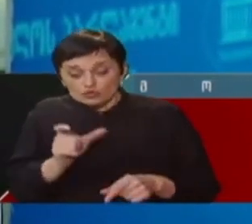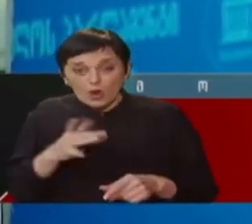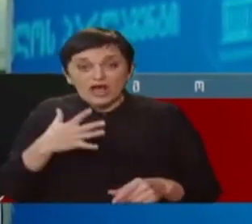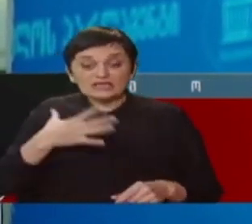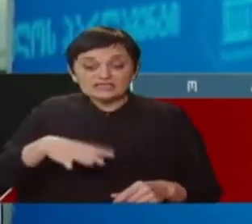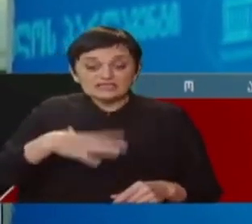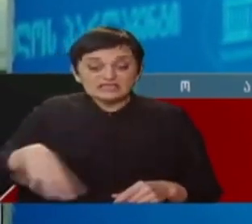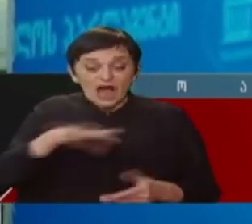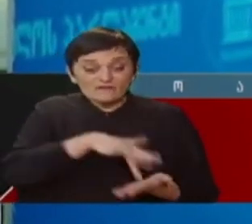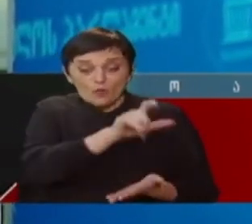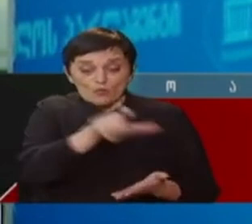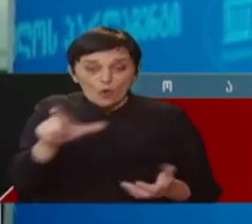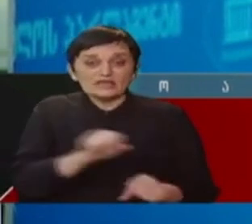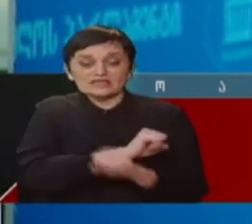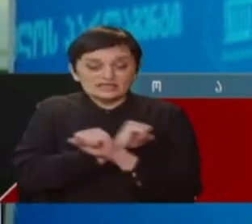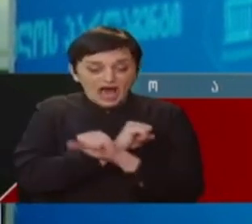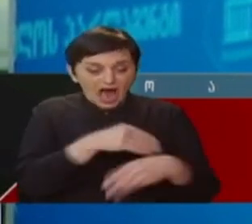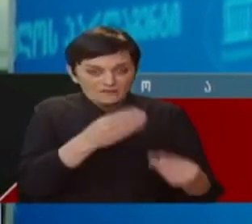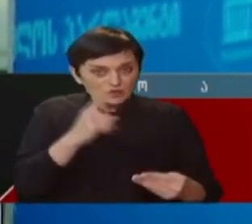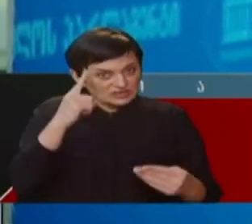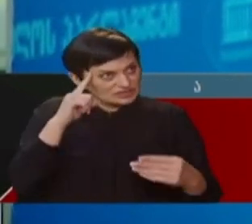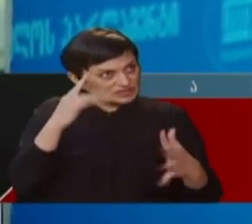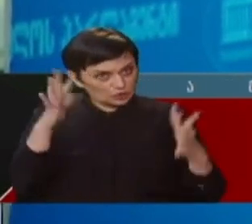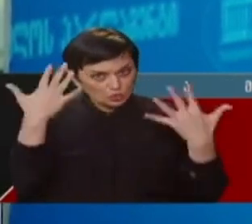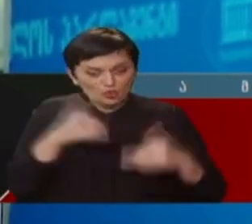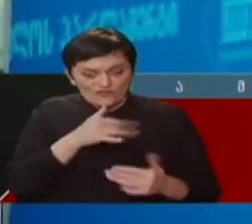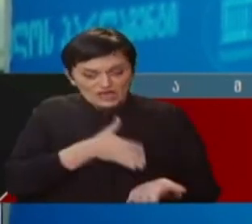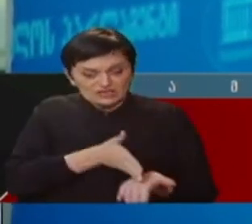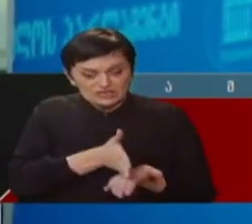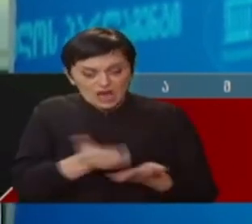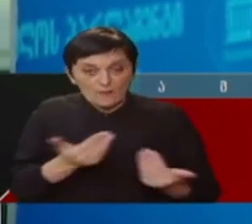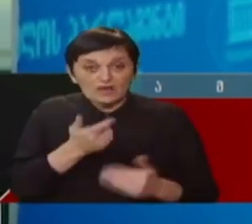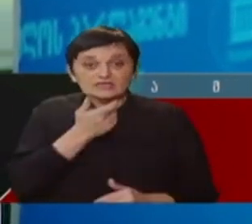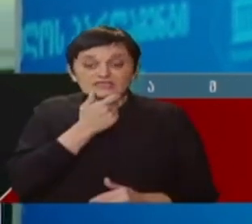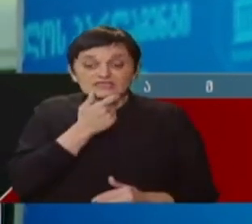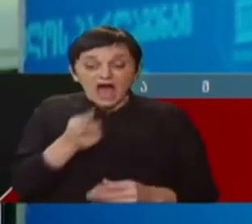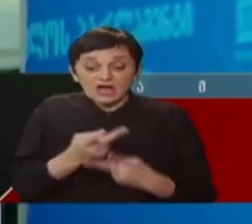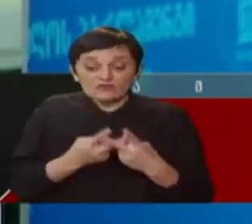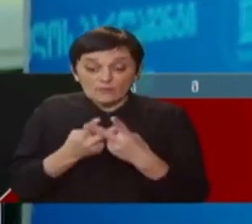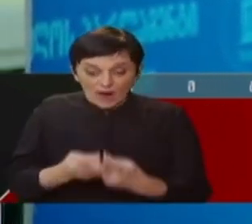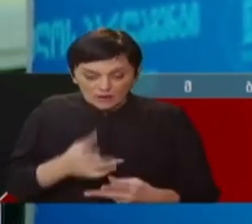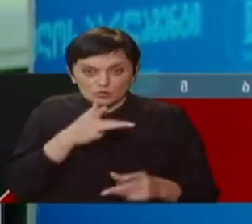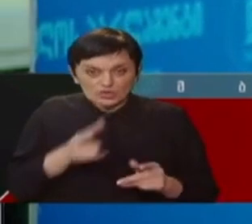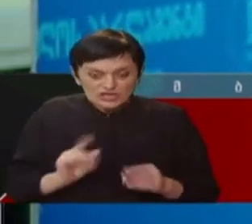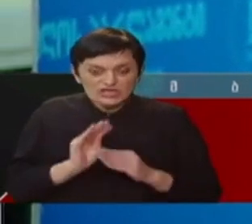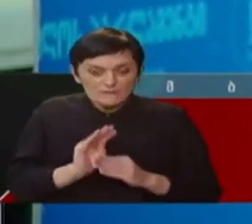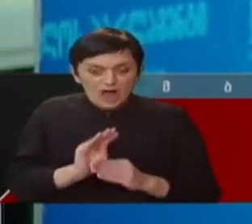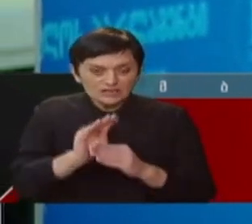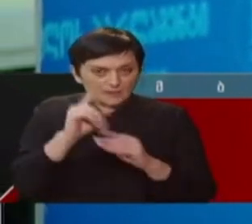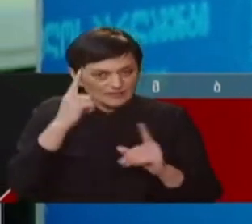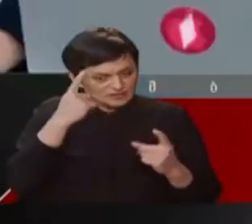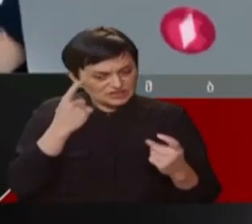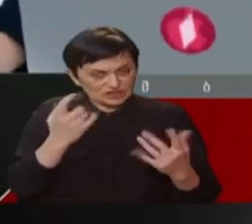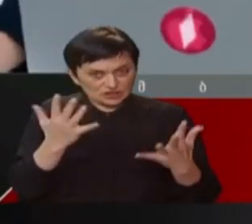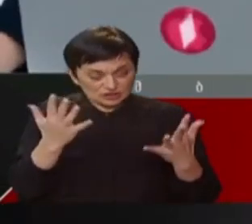საქართველოს მოსახლეობა ამ სიგიჟისგან, რასაც წლებია ვაცხოვრებთ და მიხეილ სააკაშვილის პატიმრობასთან ერთად კიდევ უფრო და უფრო იმატებს ეს სიგიჟე. ჩვენ